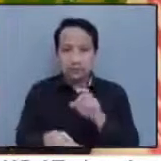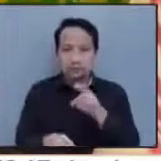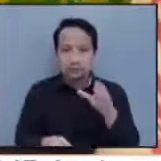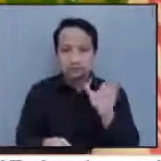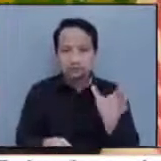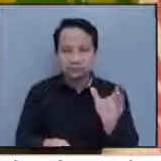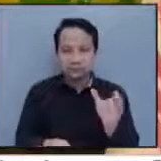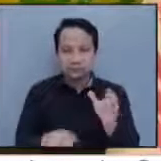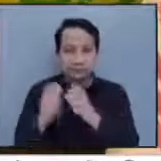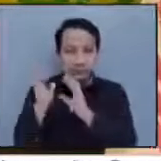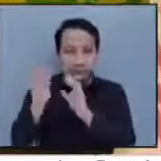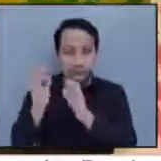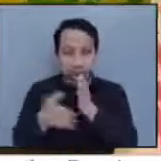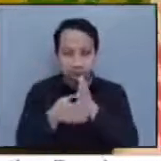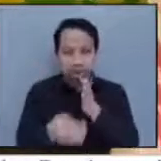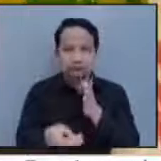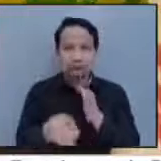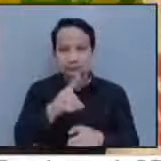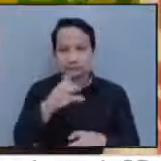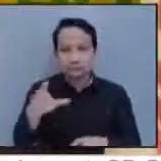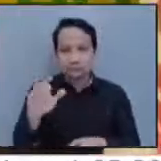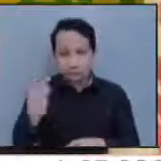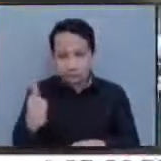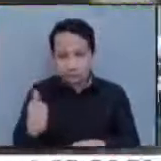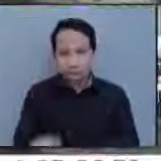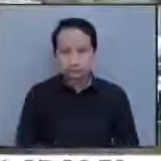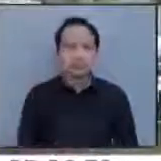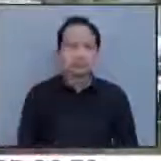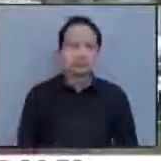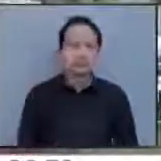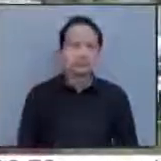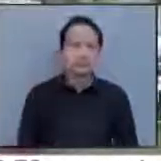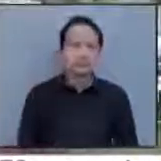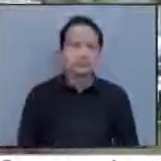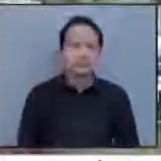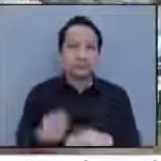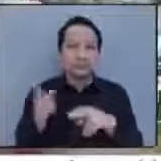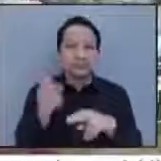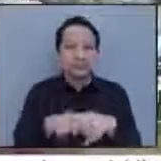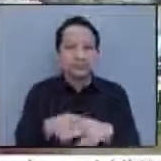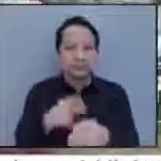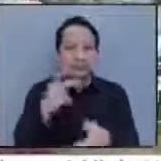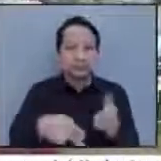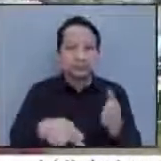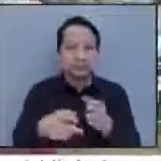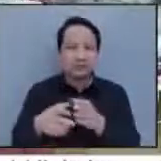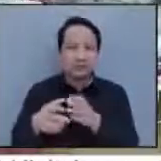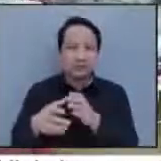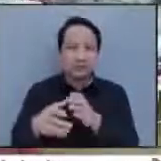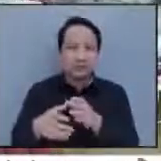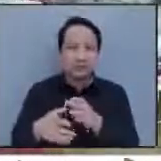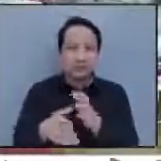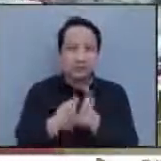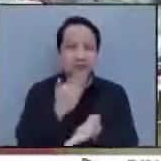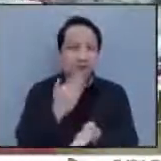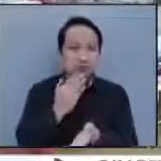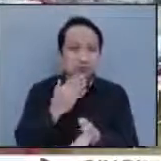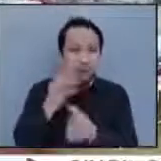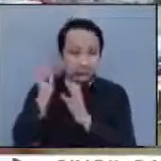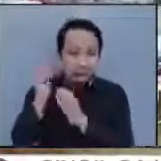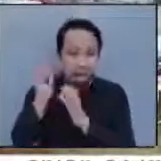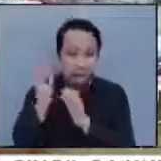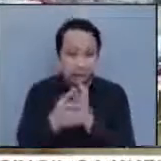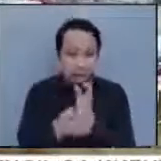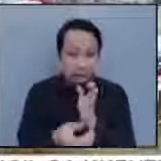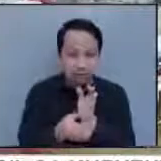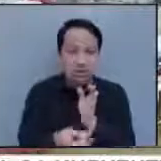naman ay 110 pesos na. Dayan, ang pagtaas ng presyo ng asukal at ng mantika ay dulot pa rin nga ng